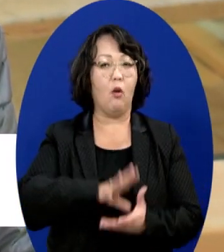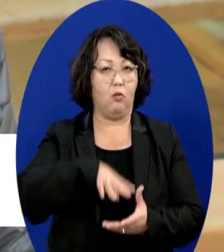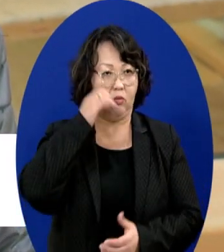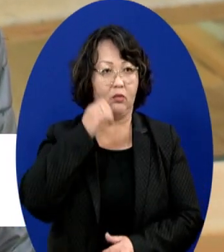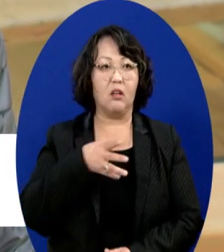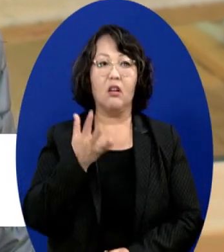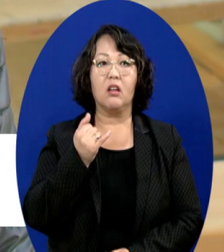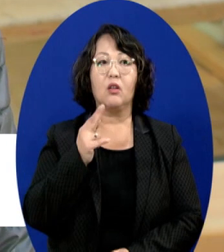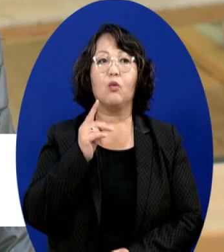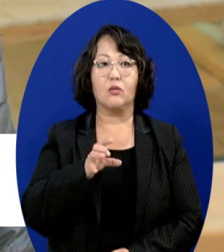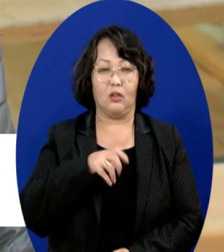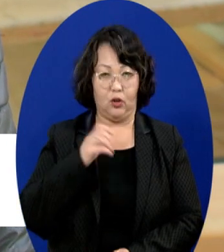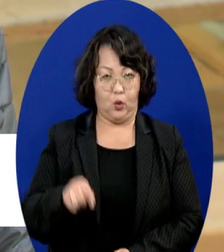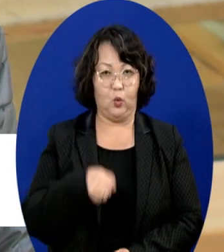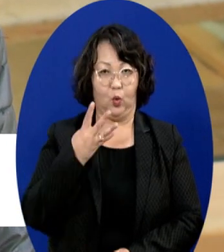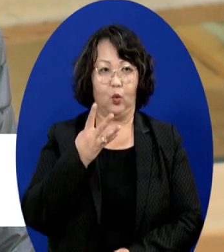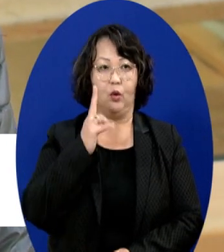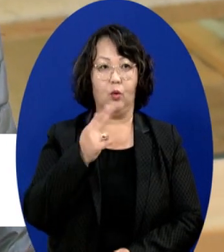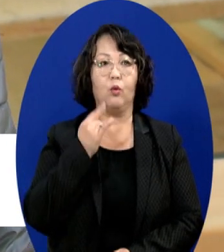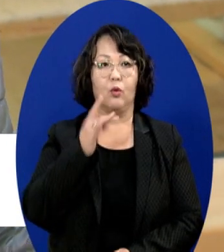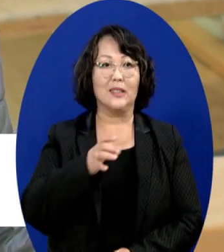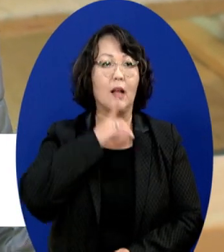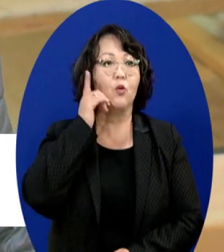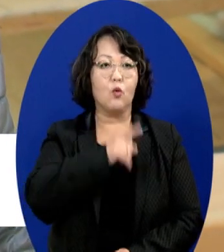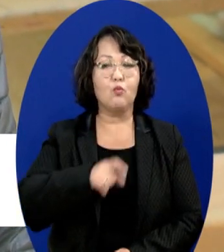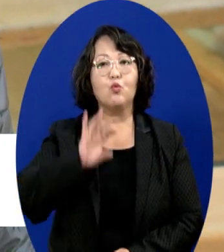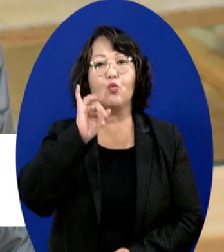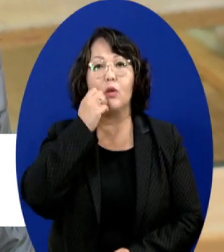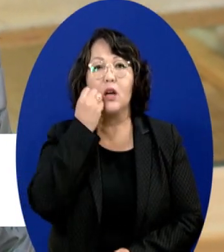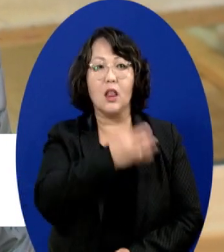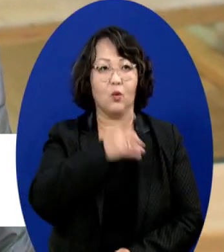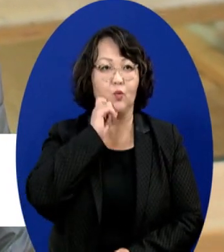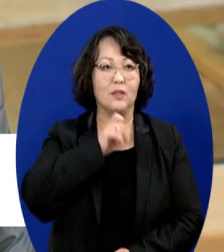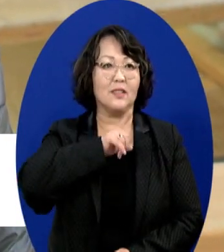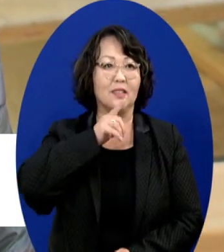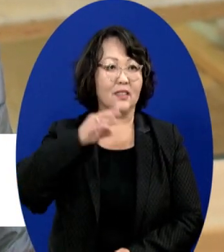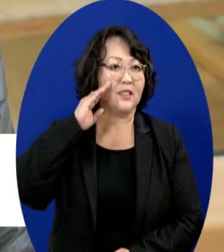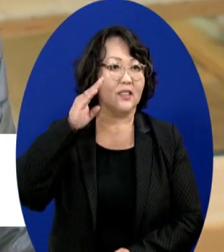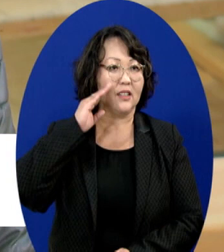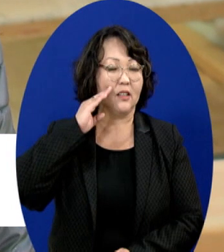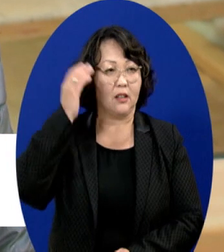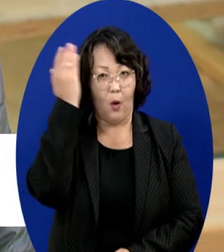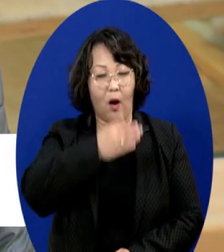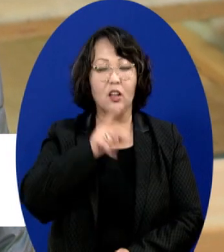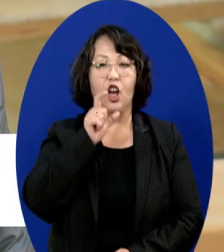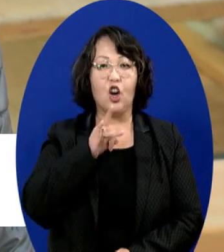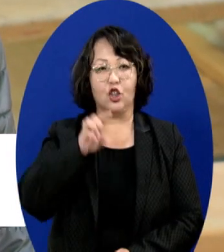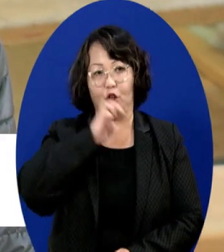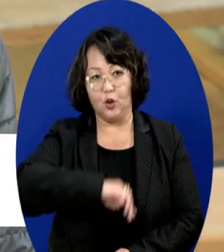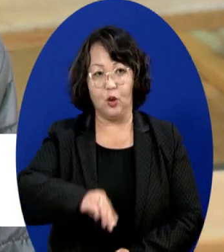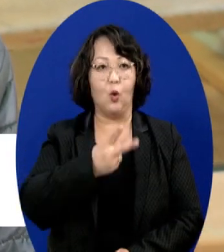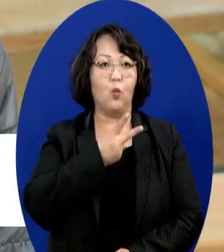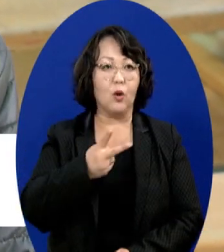Эдгээр хүрсэн. Одоо 4-р хүрсэн. Залуучуудаа юу гэж хэлмээр санагдчихээн. Цэргийн албаага их орондоо хүлээсэн